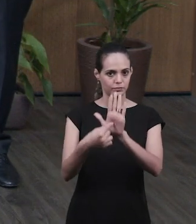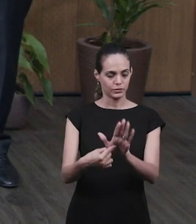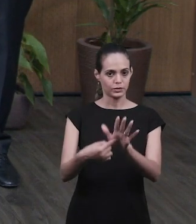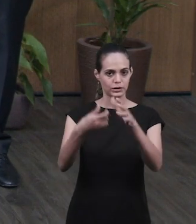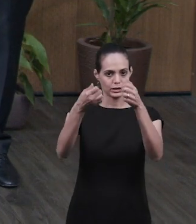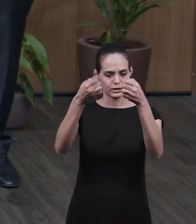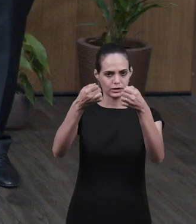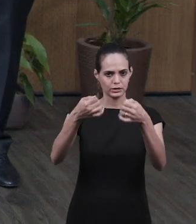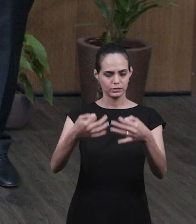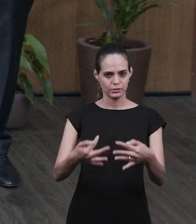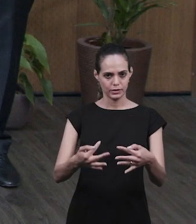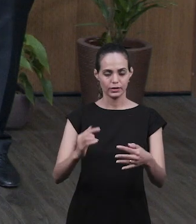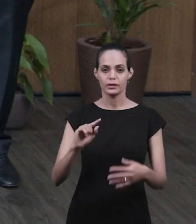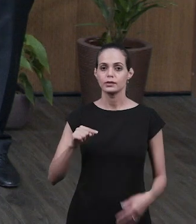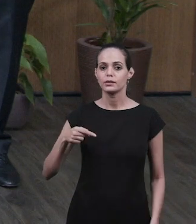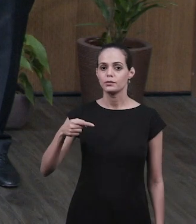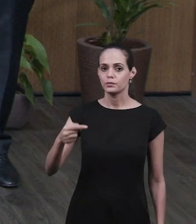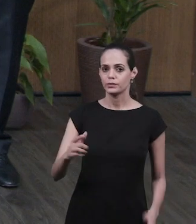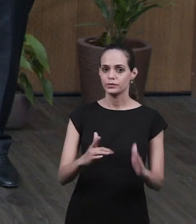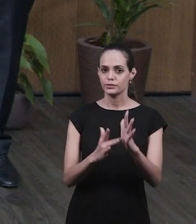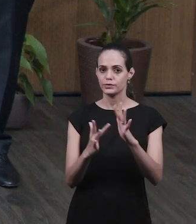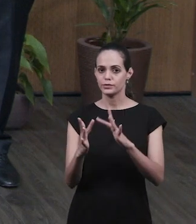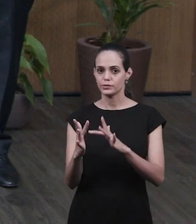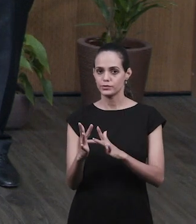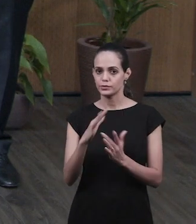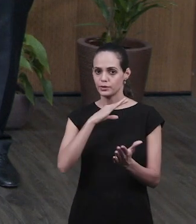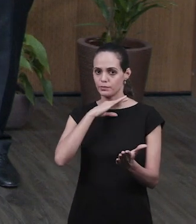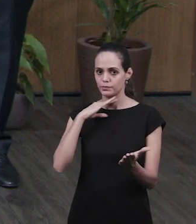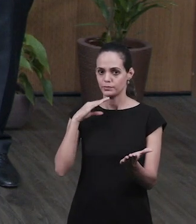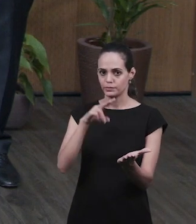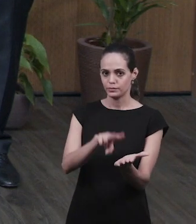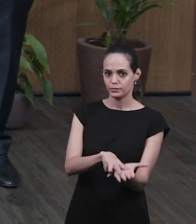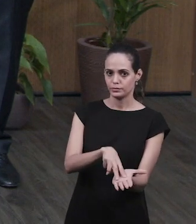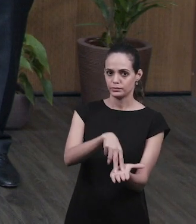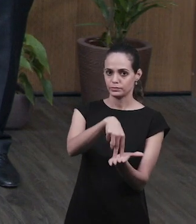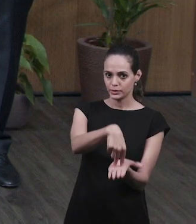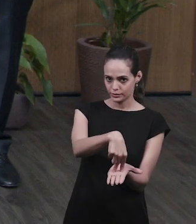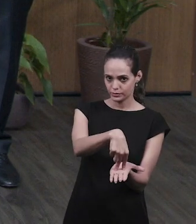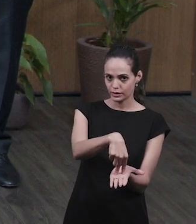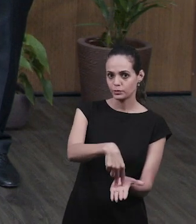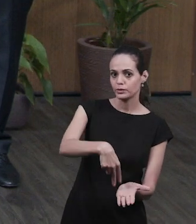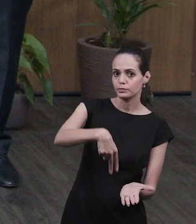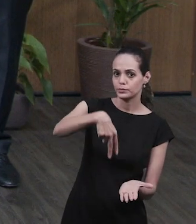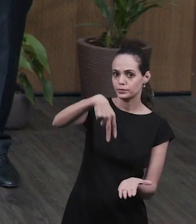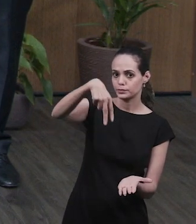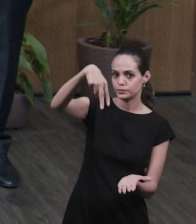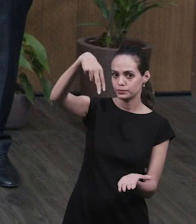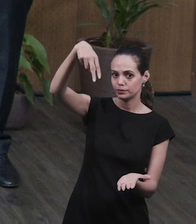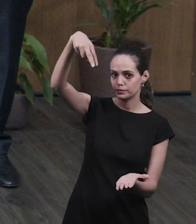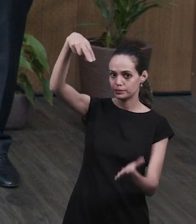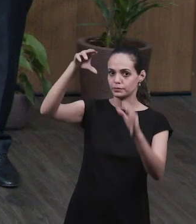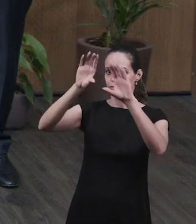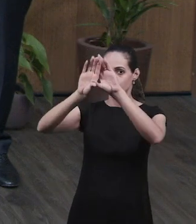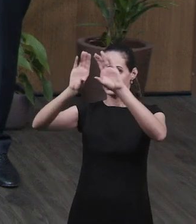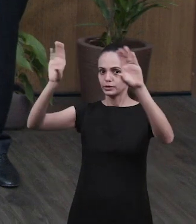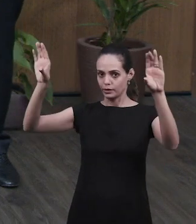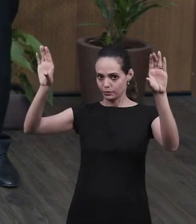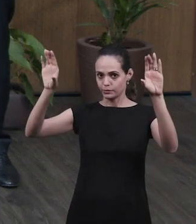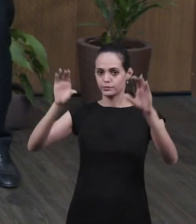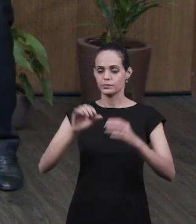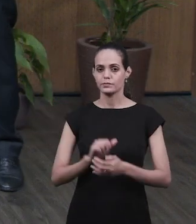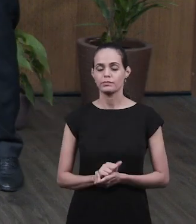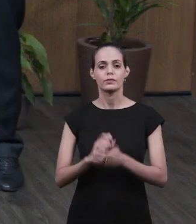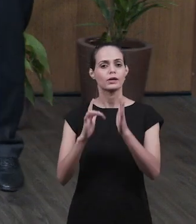Et la Bible nous dit, bien-aimés, que après sa résurrection et son retour